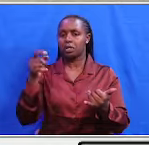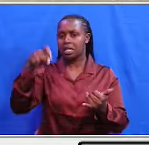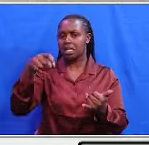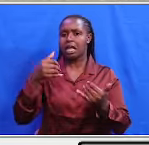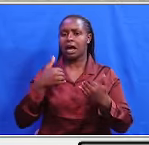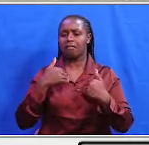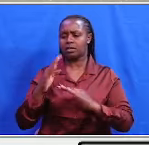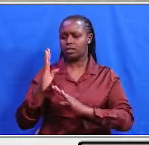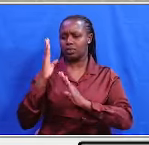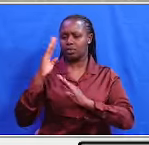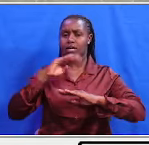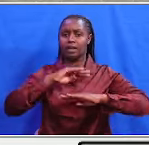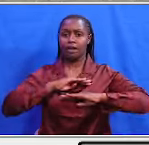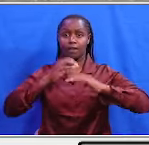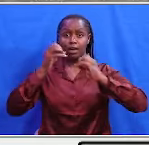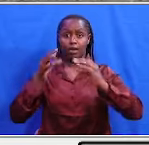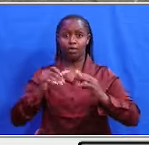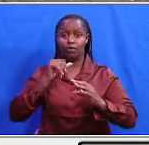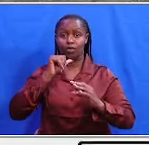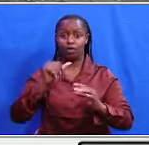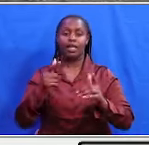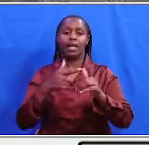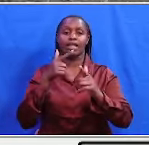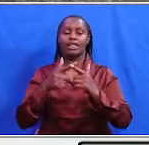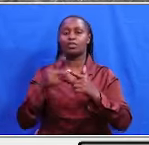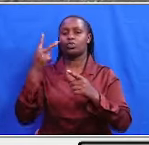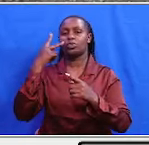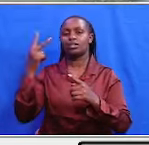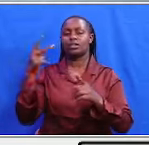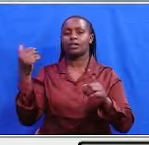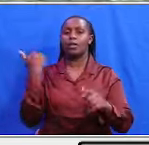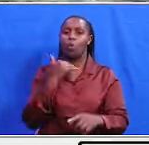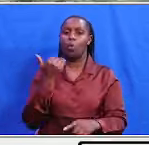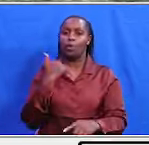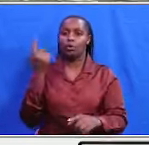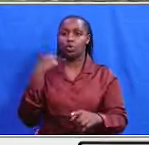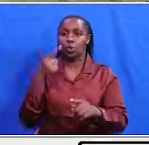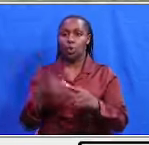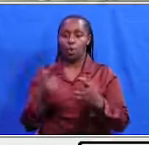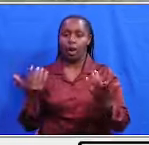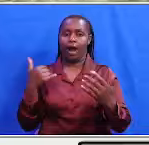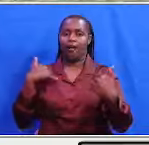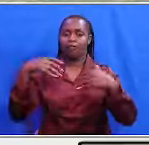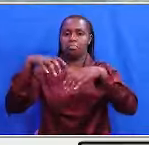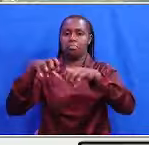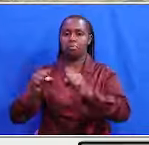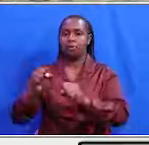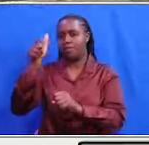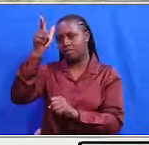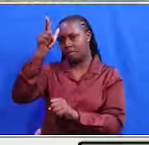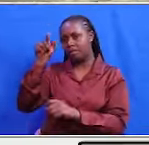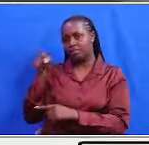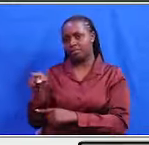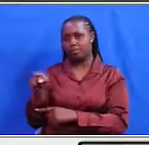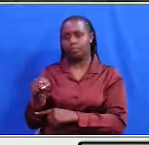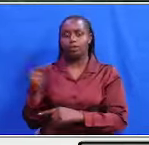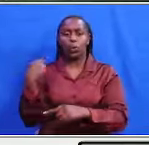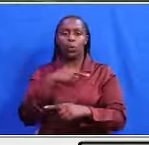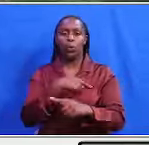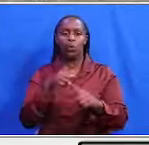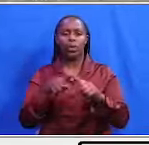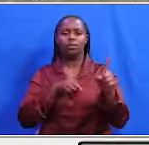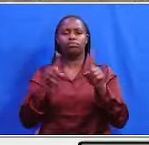la sivyo majangili walioteka nyara kijiji hiki watakuvamia. Katika safari yetu ya muda wa